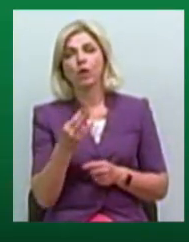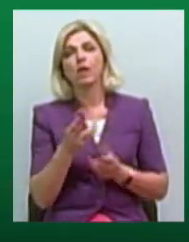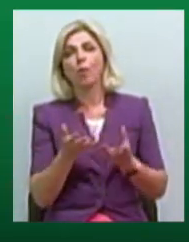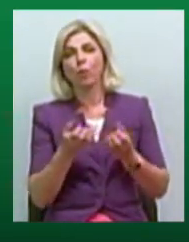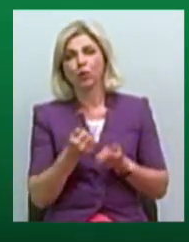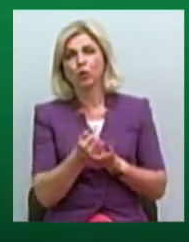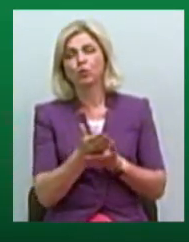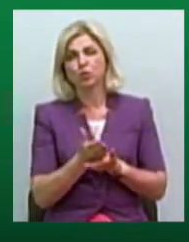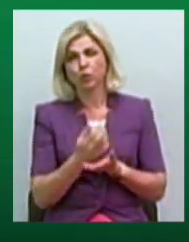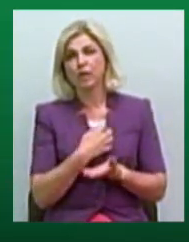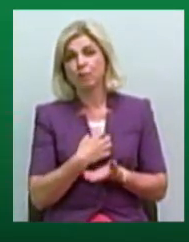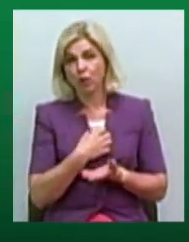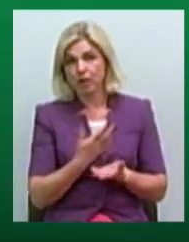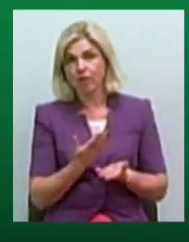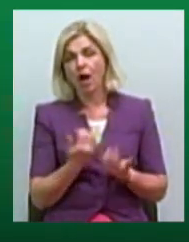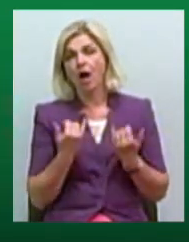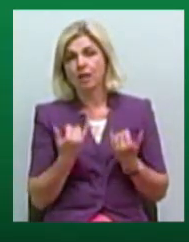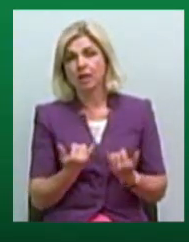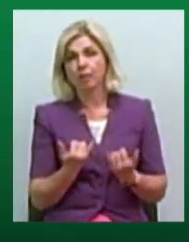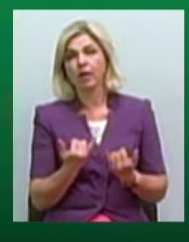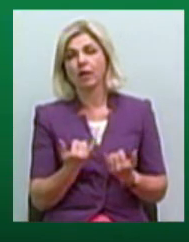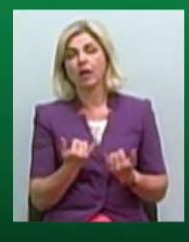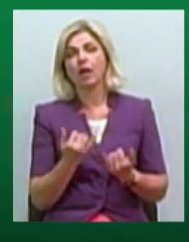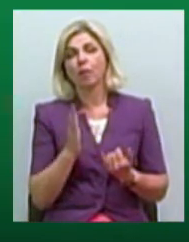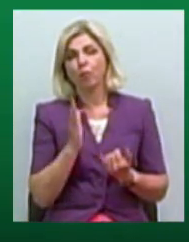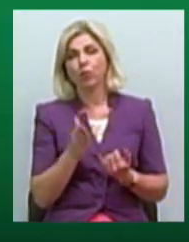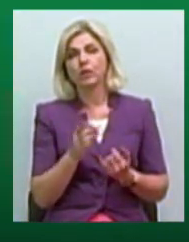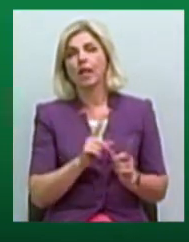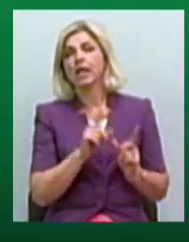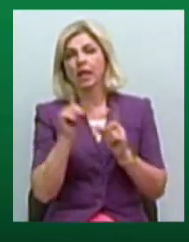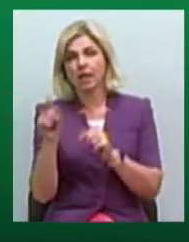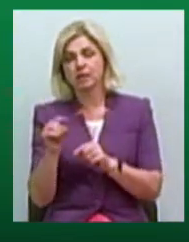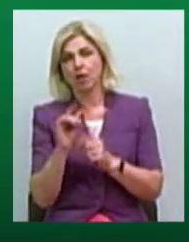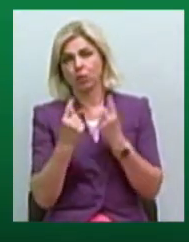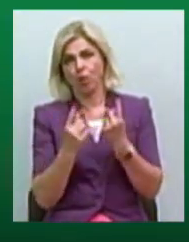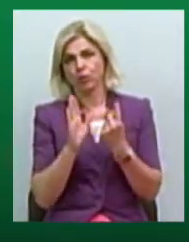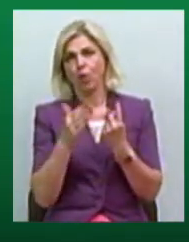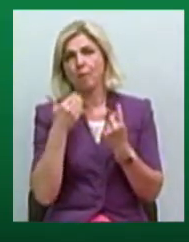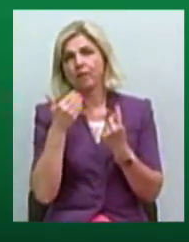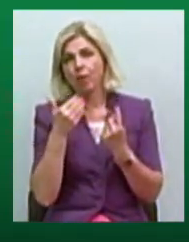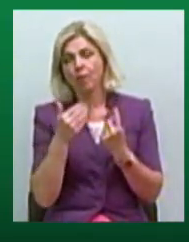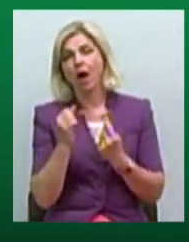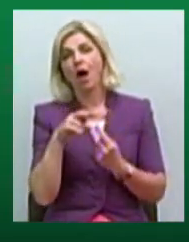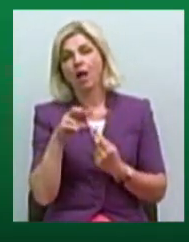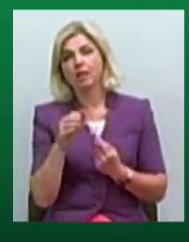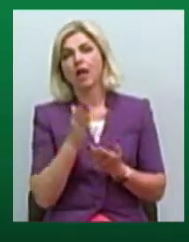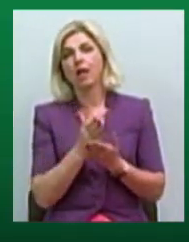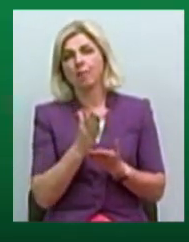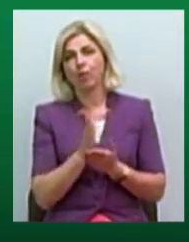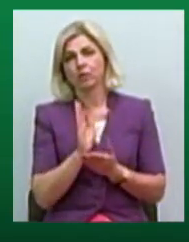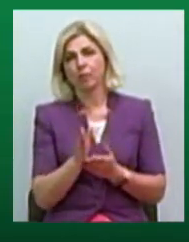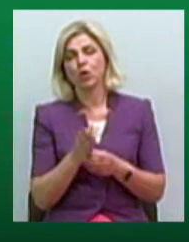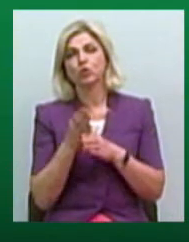послуги адміністративної, тепер з цих 5 чи 6 районів вона буде їхати в Первомайськ. Але ми будемо мати нібито